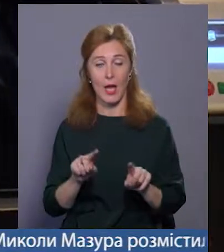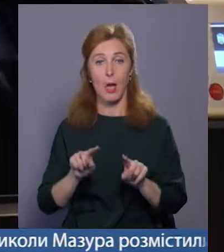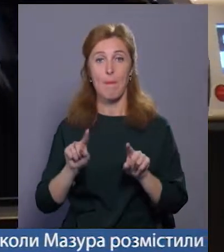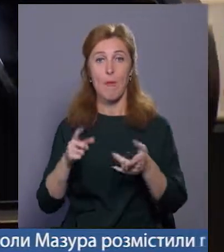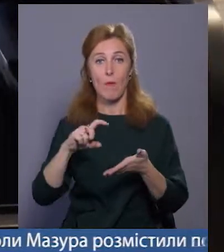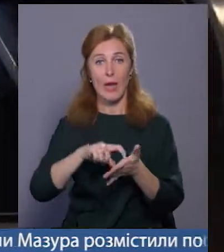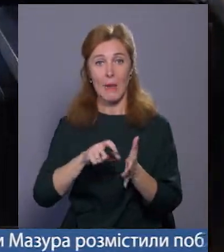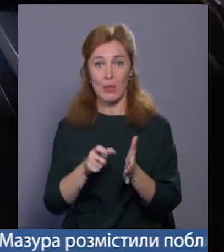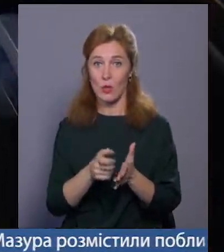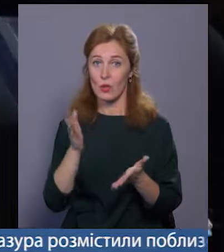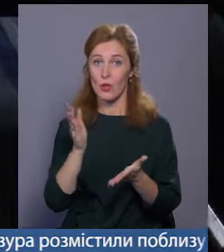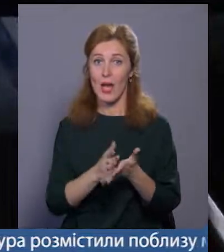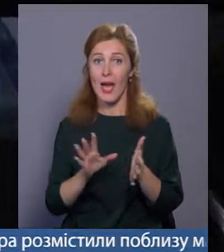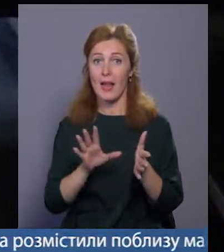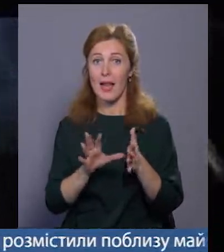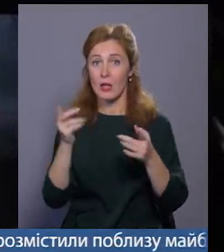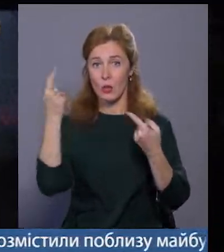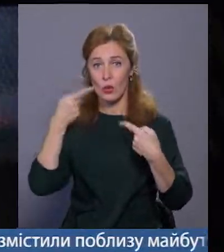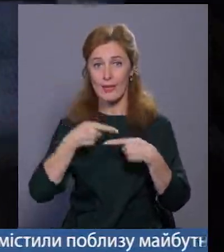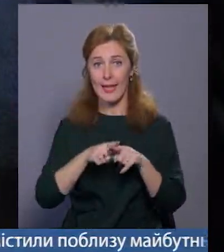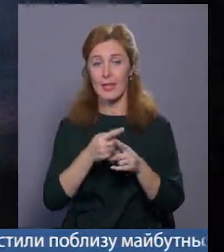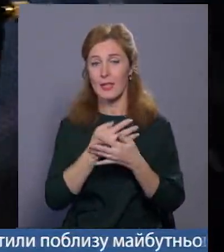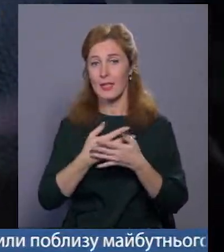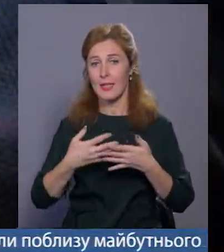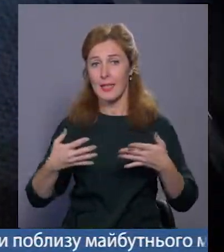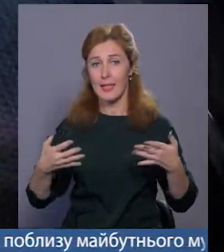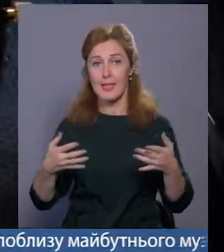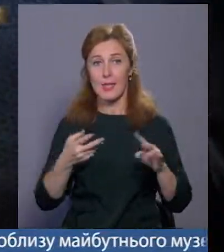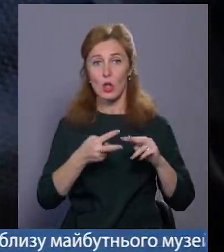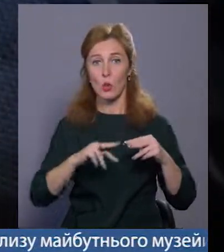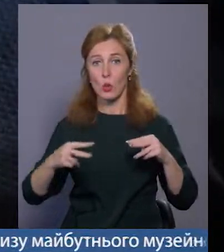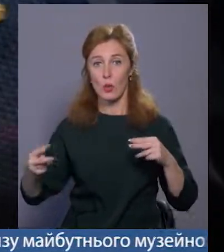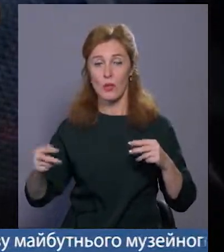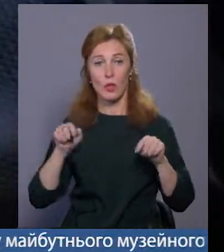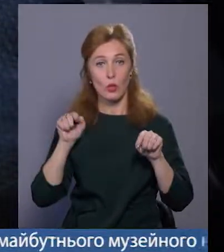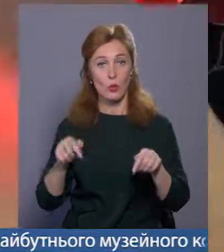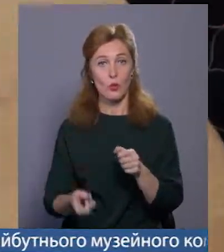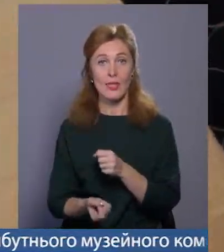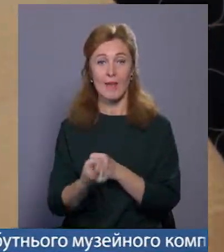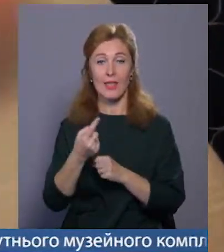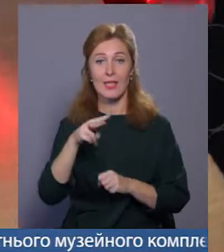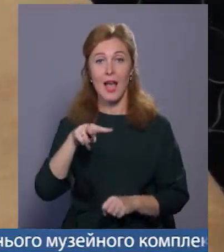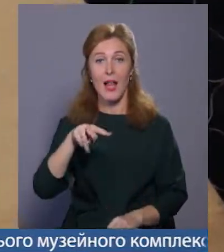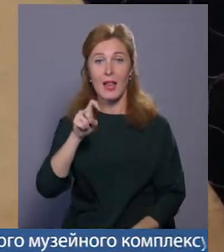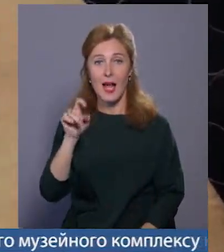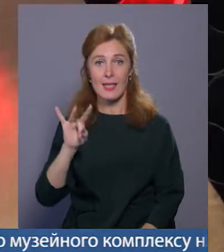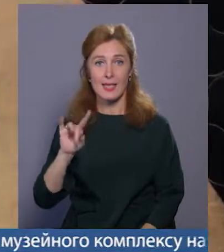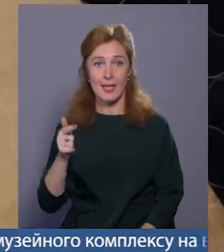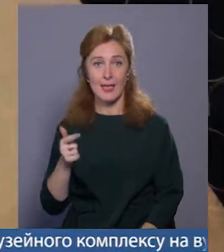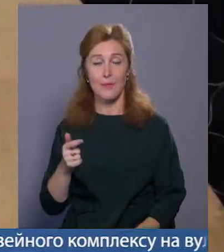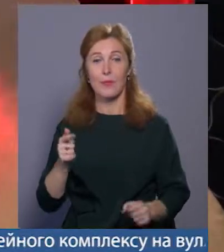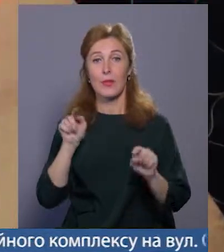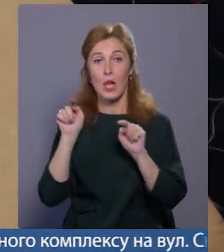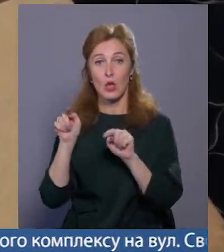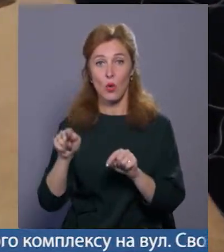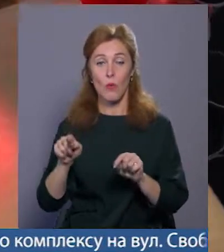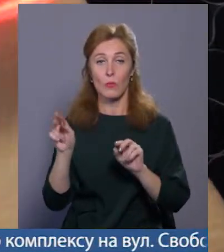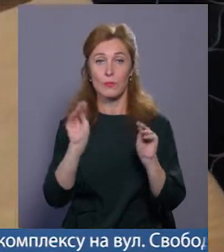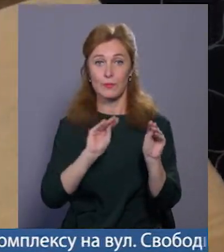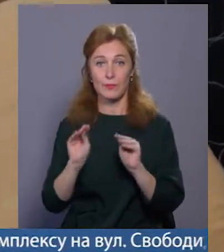знаходиться багато електротехніки та дротів. Нещодавно тут з'явився і лазерний різак. На ньому виготовлятимуть необхідні деталі.